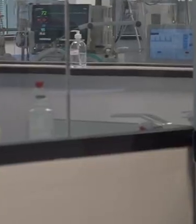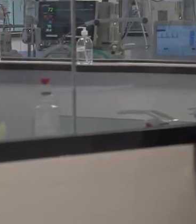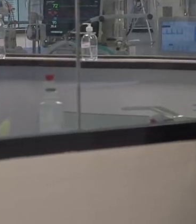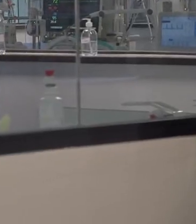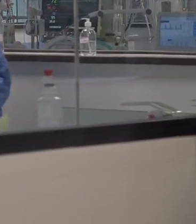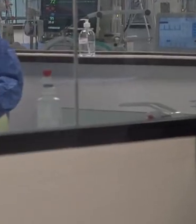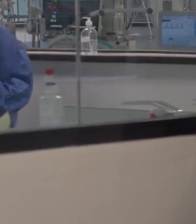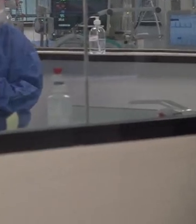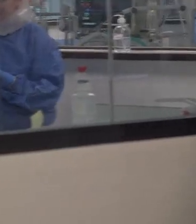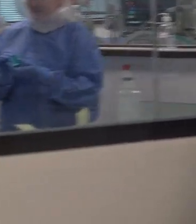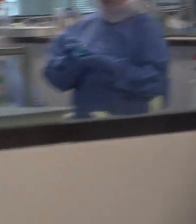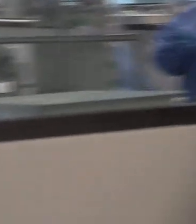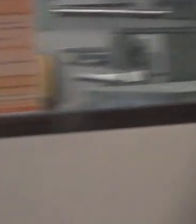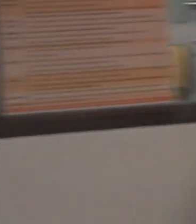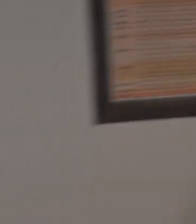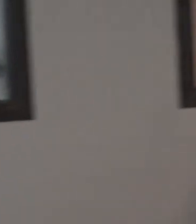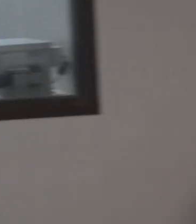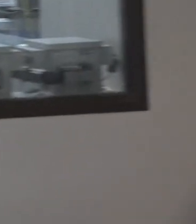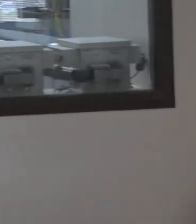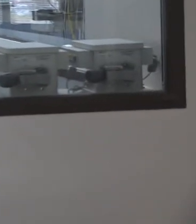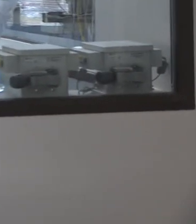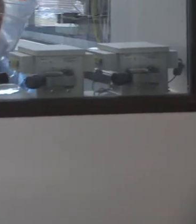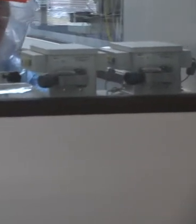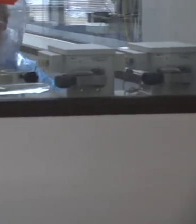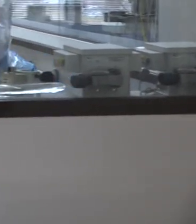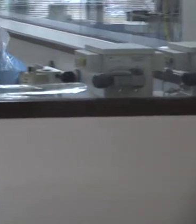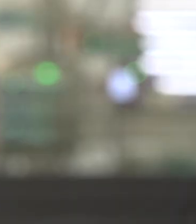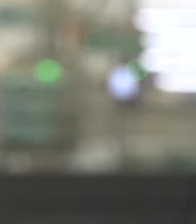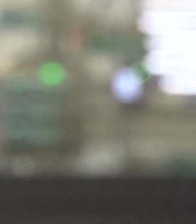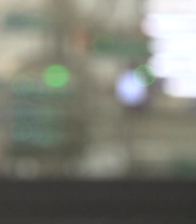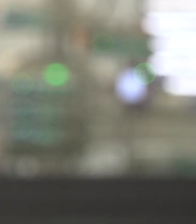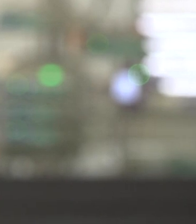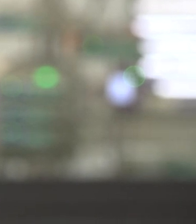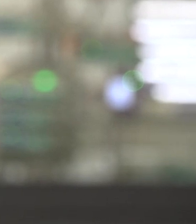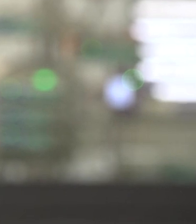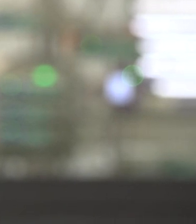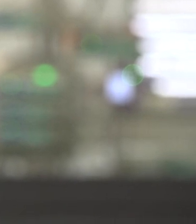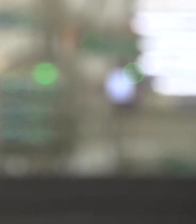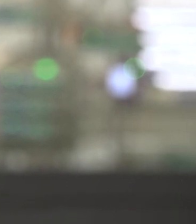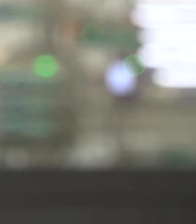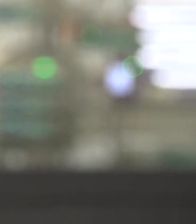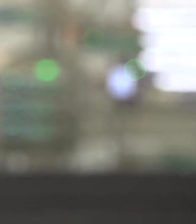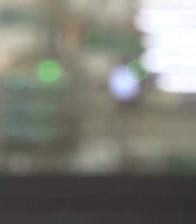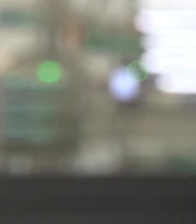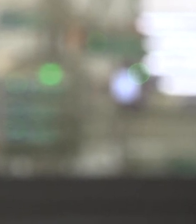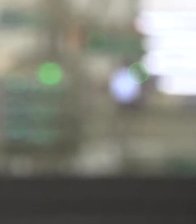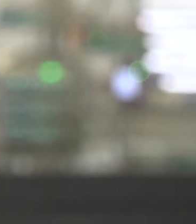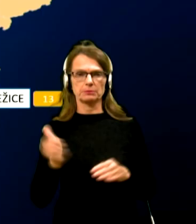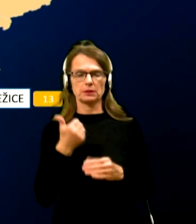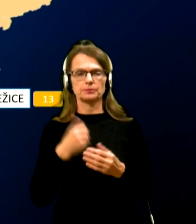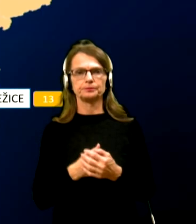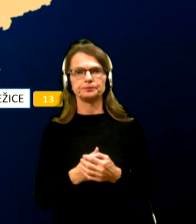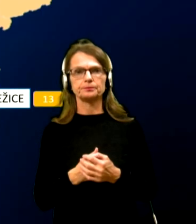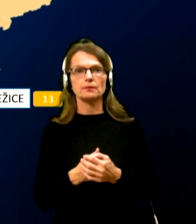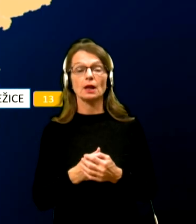postelj. S povečanjem števila okušenih se povečuje število hospitalizacij, s tem pa tudi število COVID-nih bolnikov na intenzivni negi.